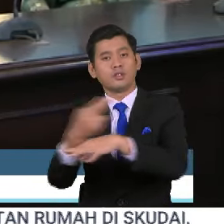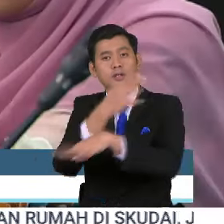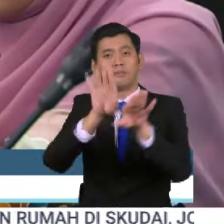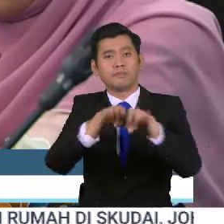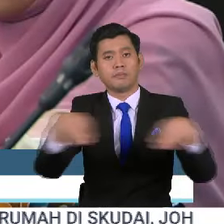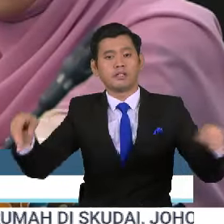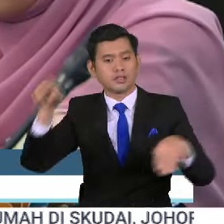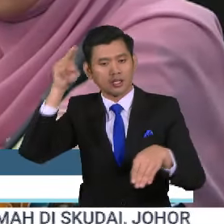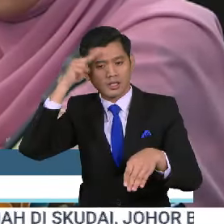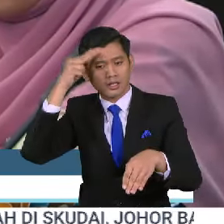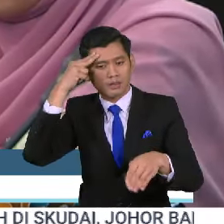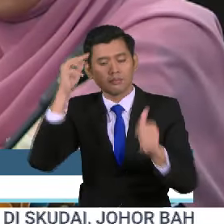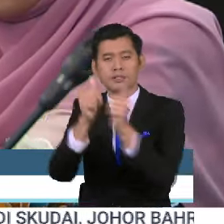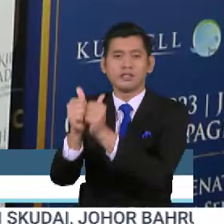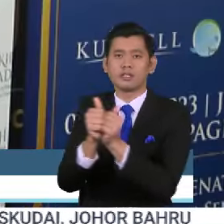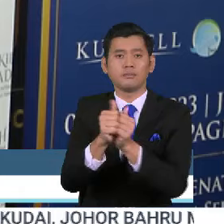bersama penduduk